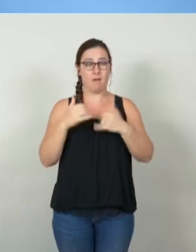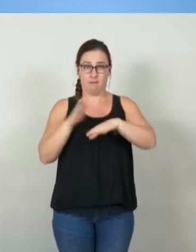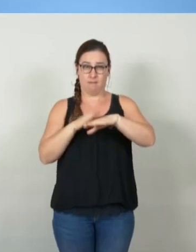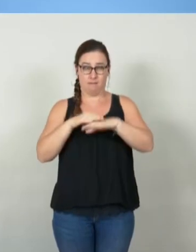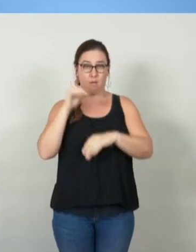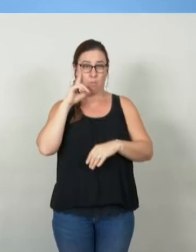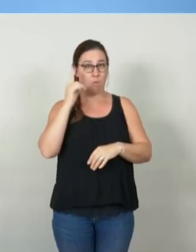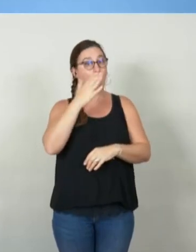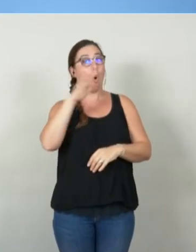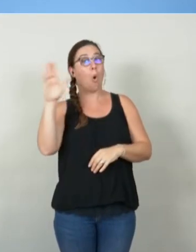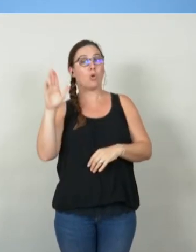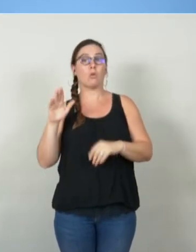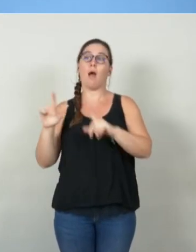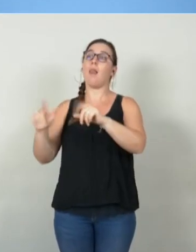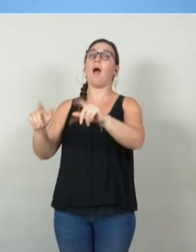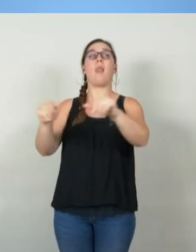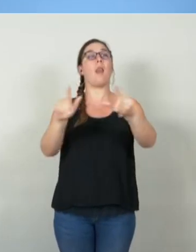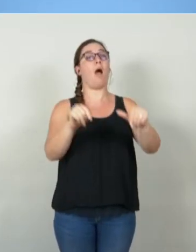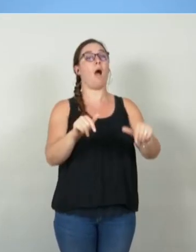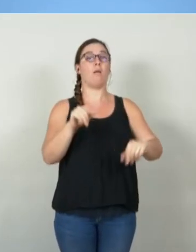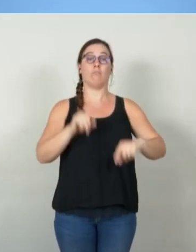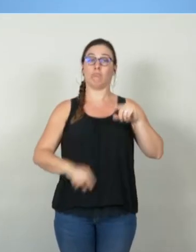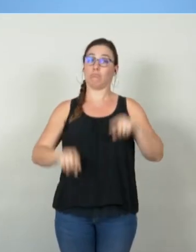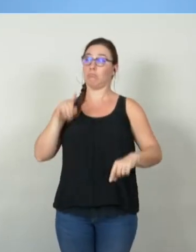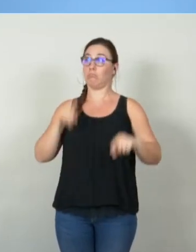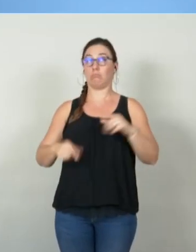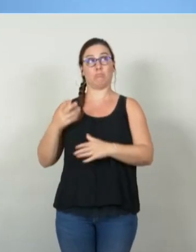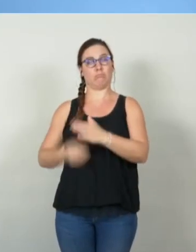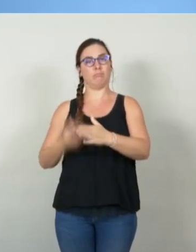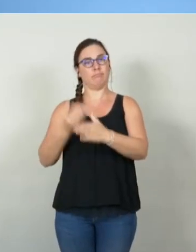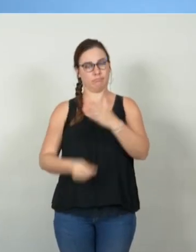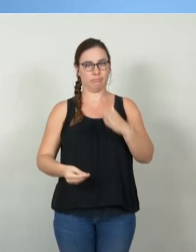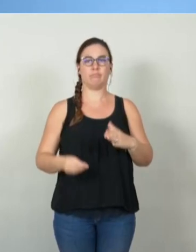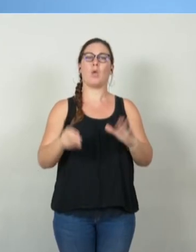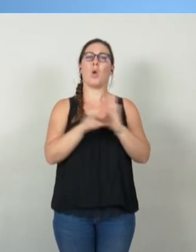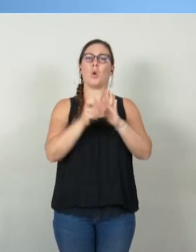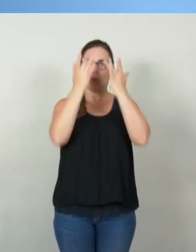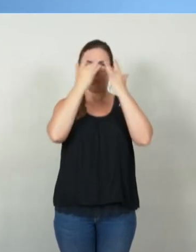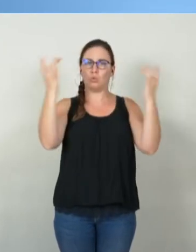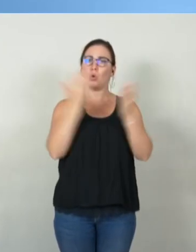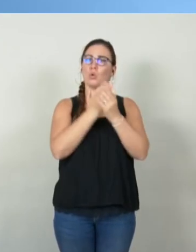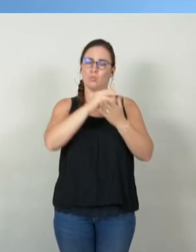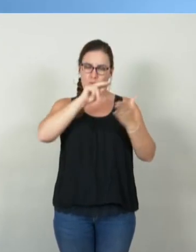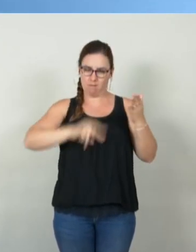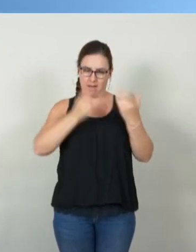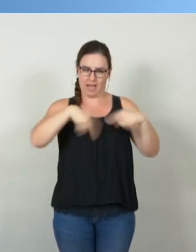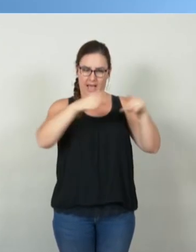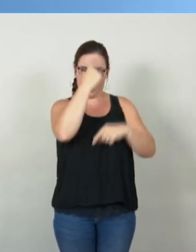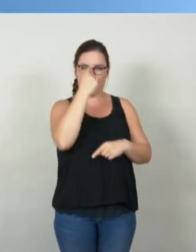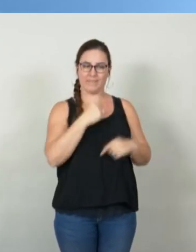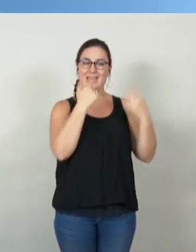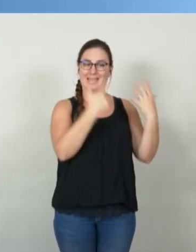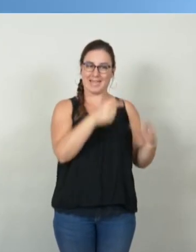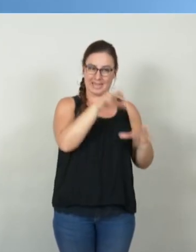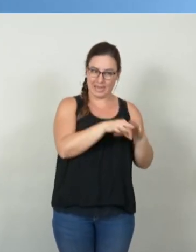cas de certains des autres élus sur le document qu'on a culture de 2020 le comité David va être composé de 7